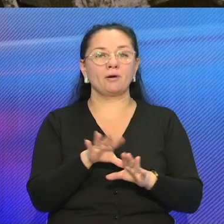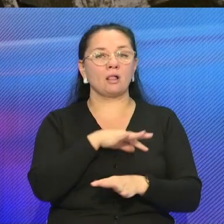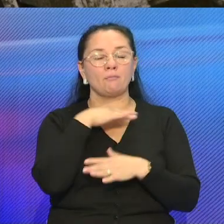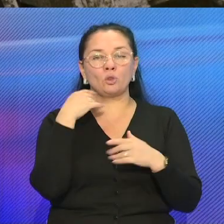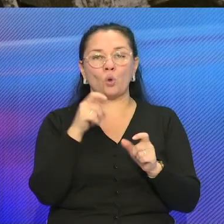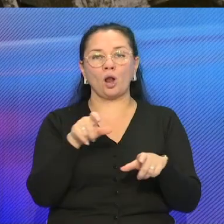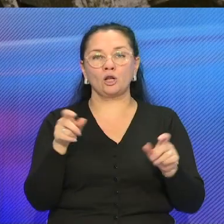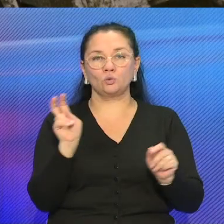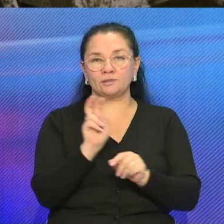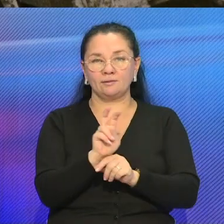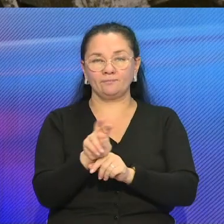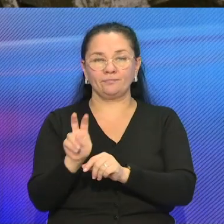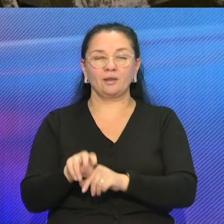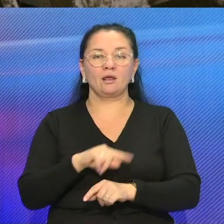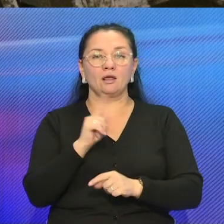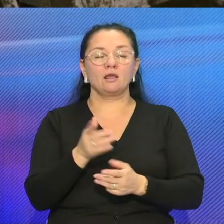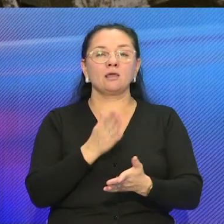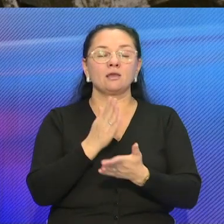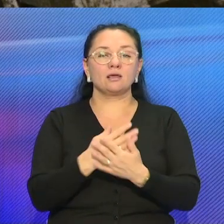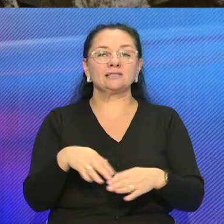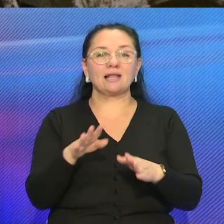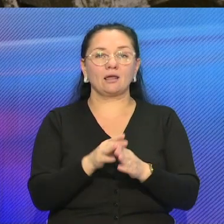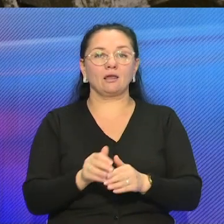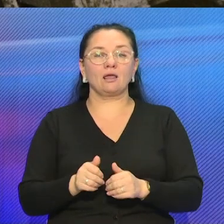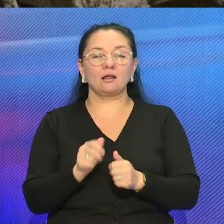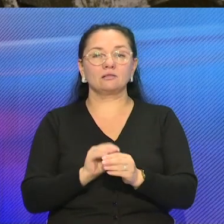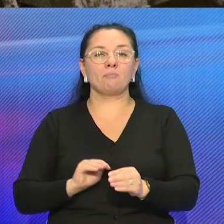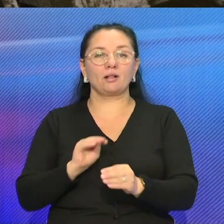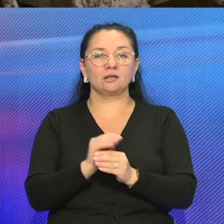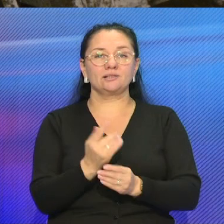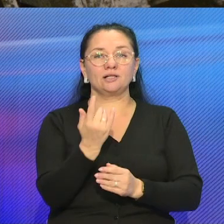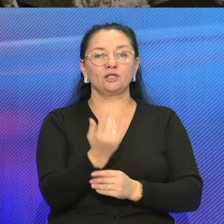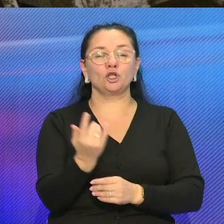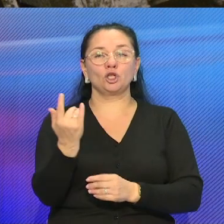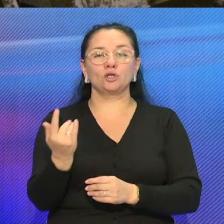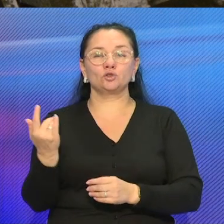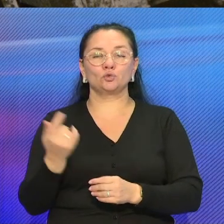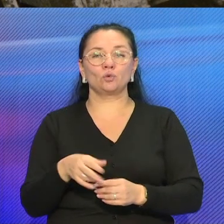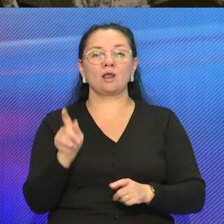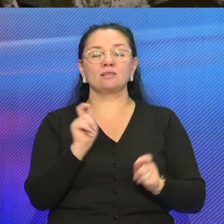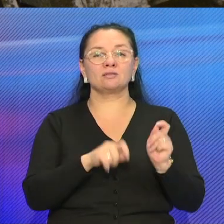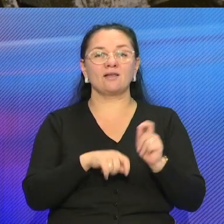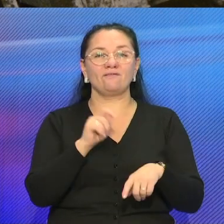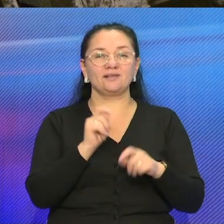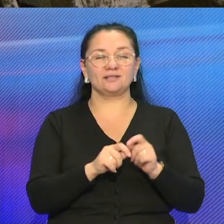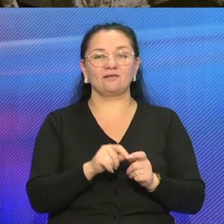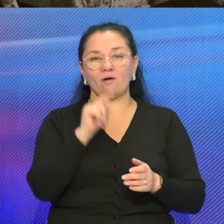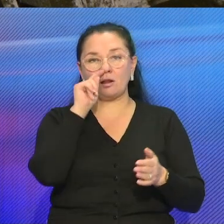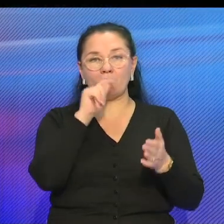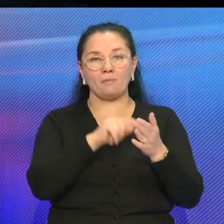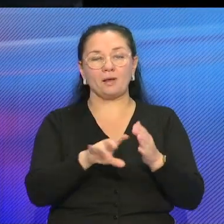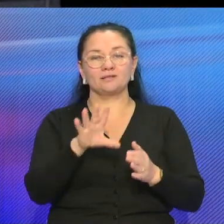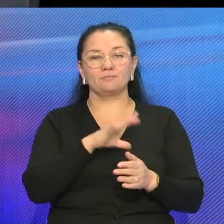этого именно вот и стоят эти приставные стулья. Ну, потому что на фестиваль, конечно, было попасть очень